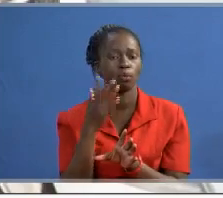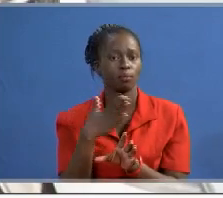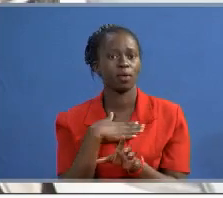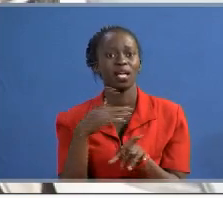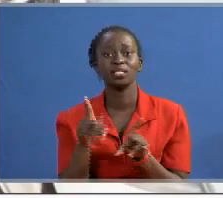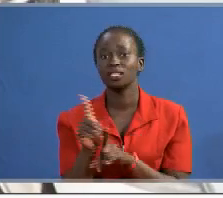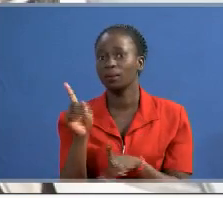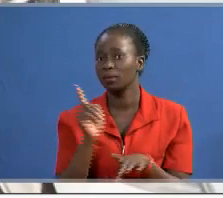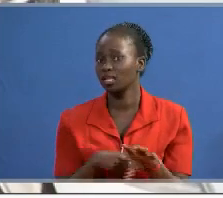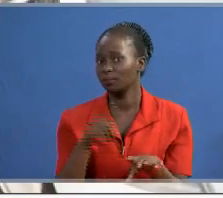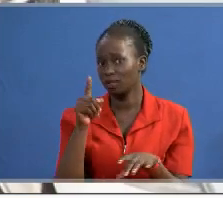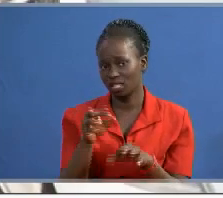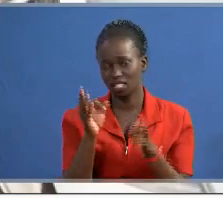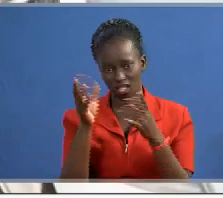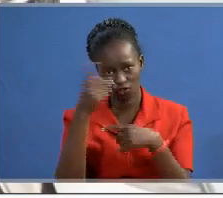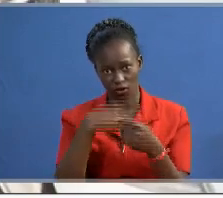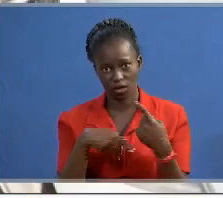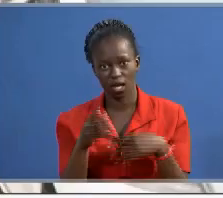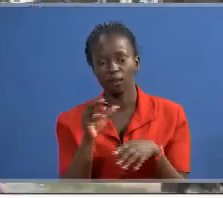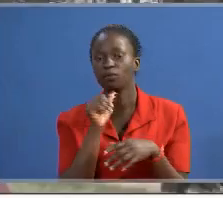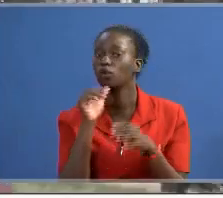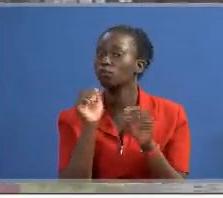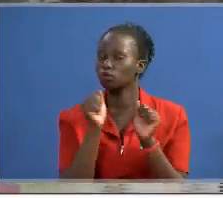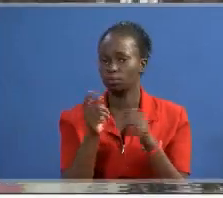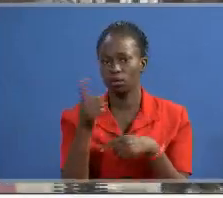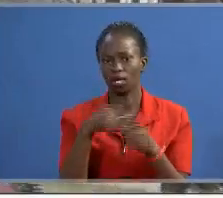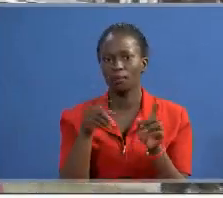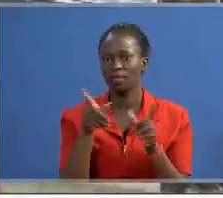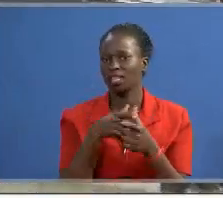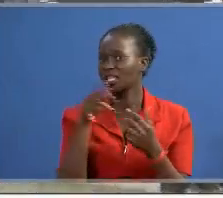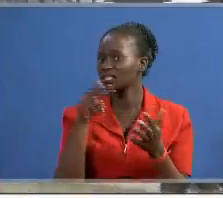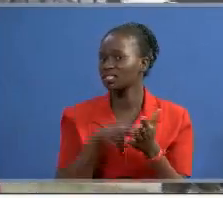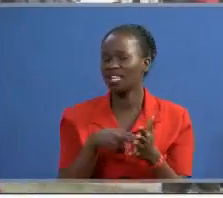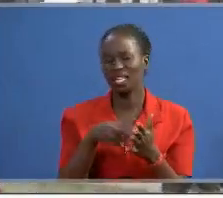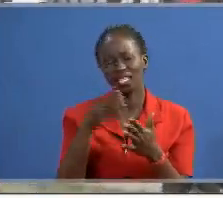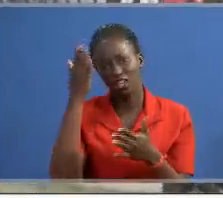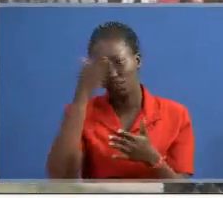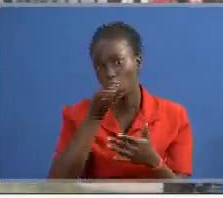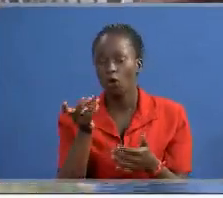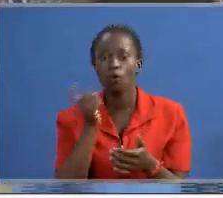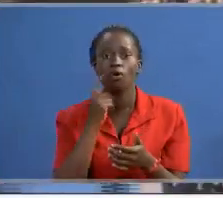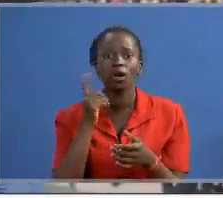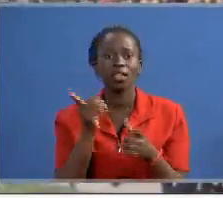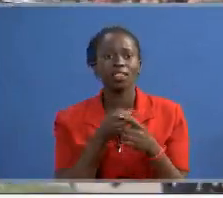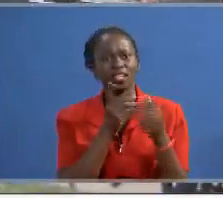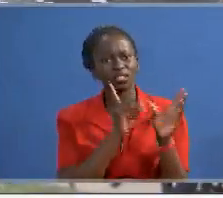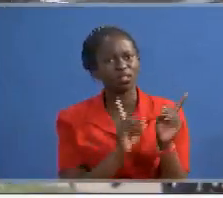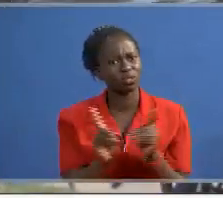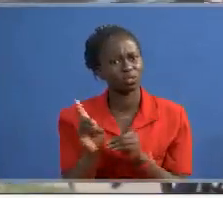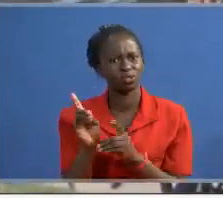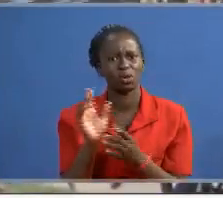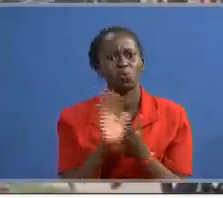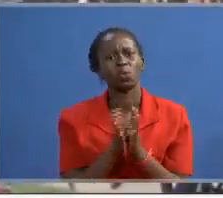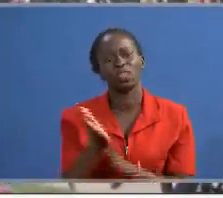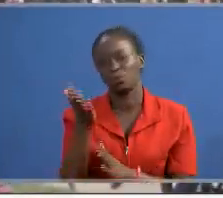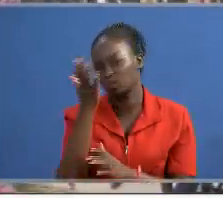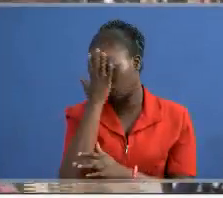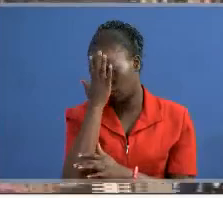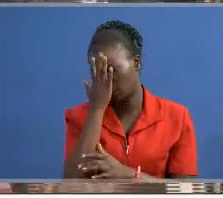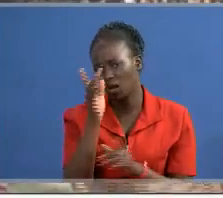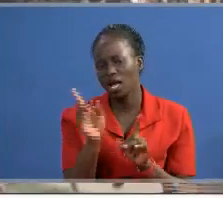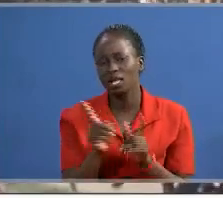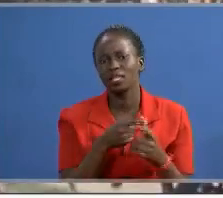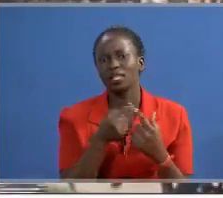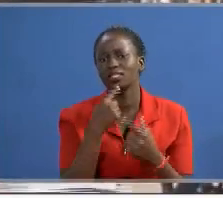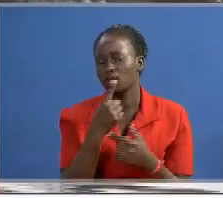saa yenyewe kama alikuwa anakuja kwa gogo hawezi kunja. Wanasimama mbele ya duka, wanafanyia kazi zao mbele ya maduka bila haya. Na